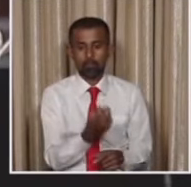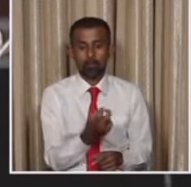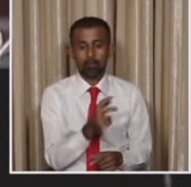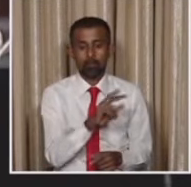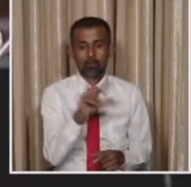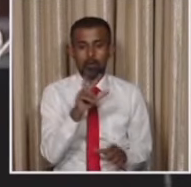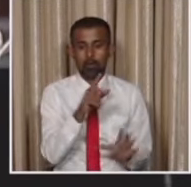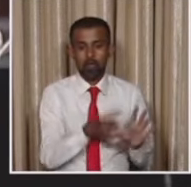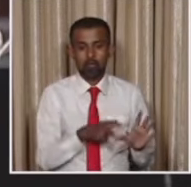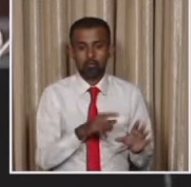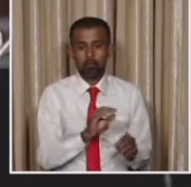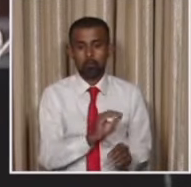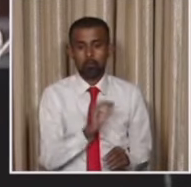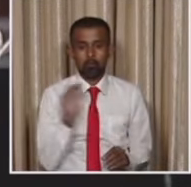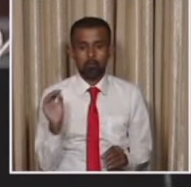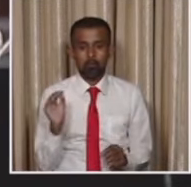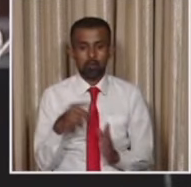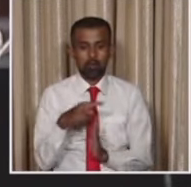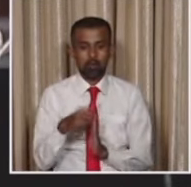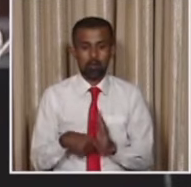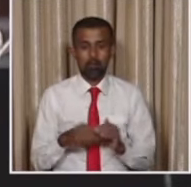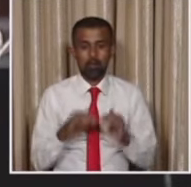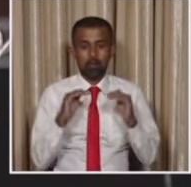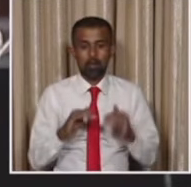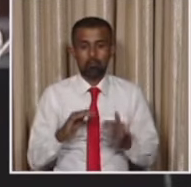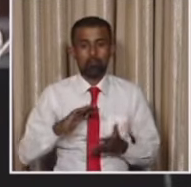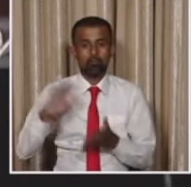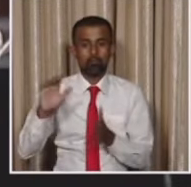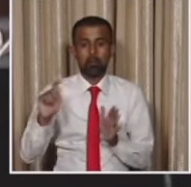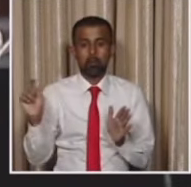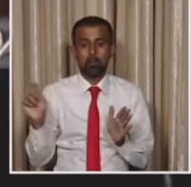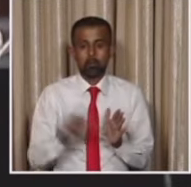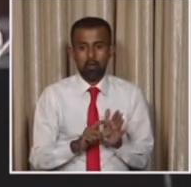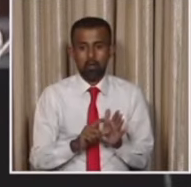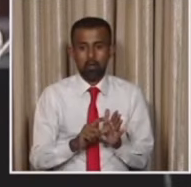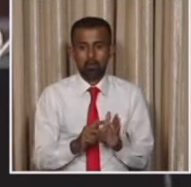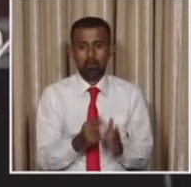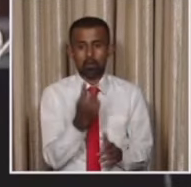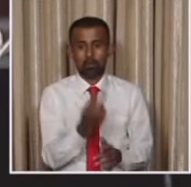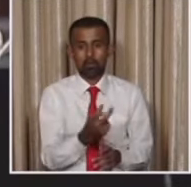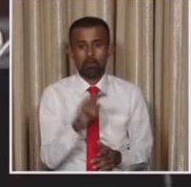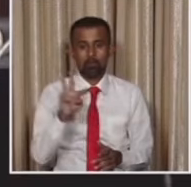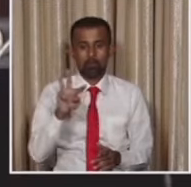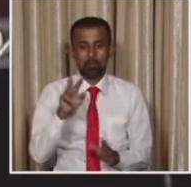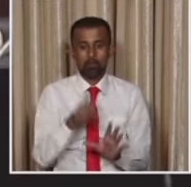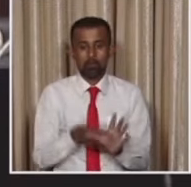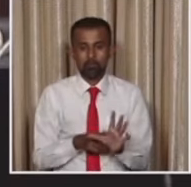2018 වසරෙන් පස්සේ ලංකාවේ අඩුම අපනයන ආදායම වාර්තා කරලා තියෙන්නේ 2023.